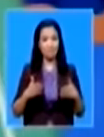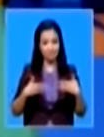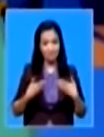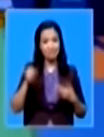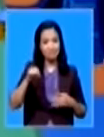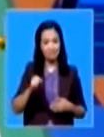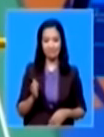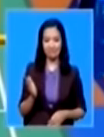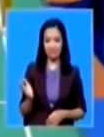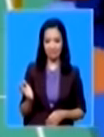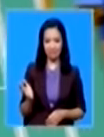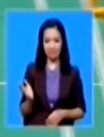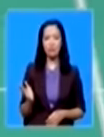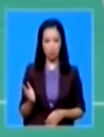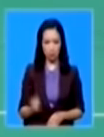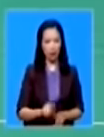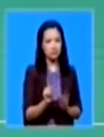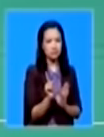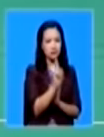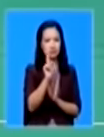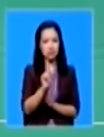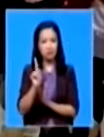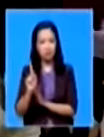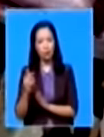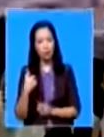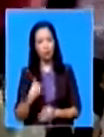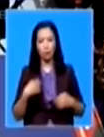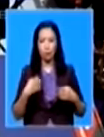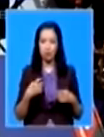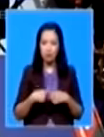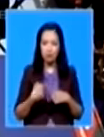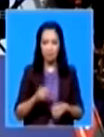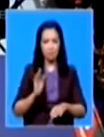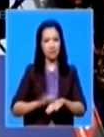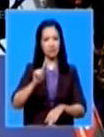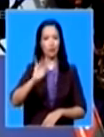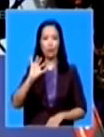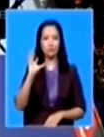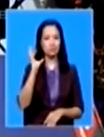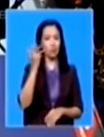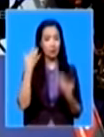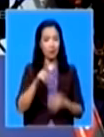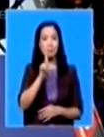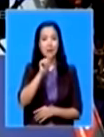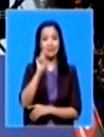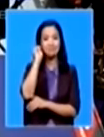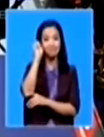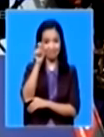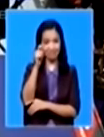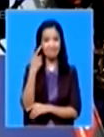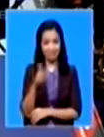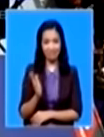ว่ากว่าจะได้ทั้ง3แชมป์เนี่ยด้วยความยากลำบากนะ3รายการเป็นมือหนึ่งของโลกสหพันธ์แบดมินตันโลกแล้ว